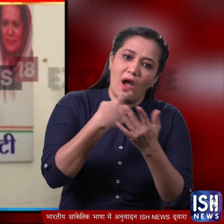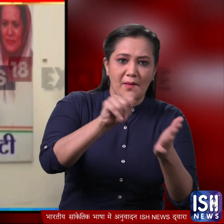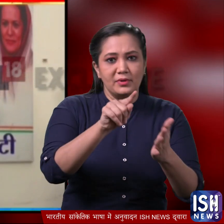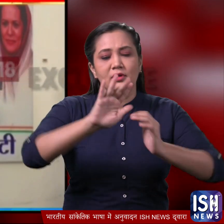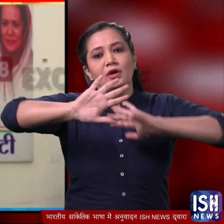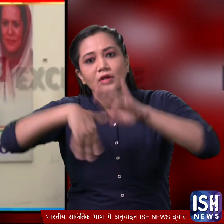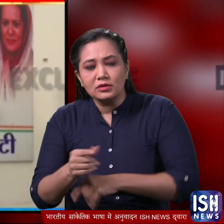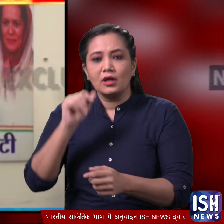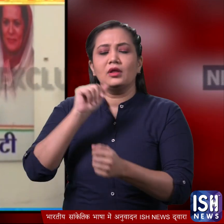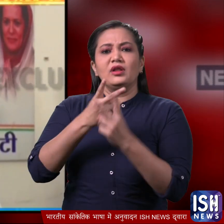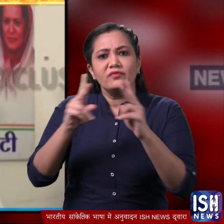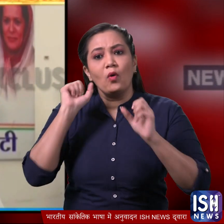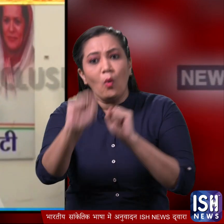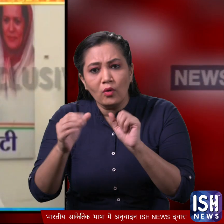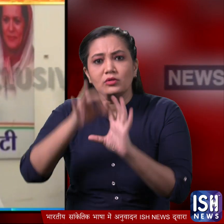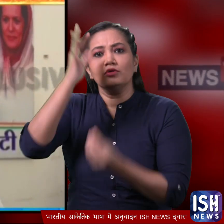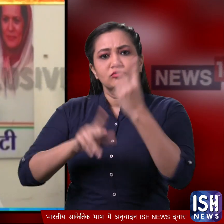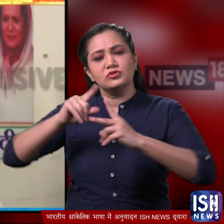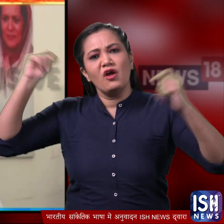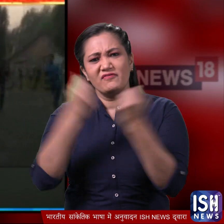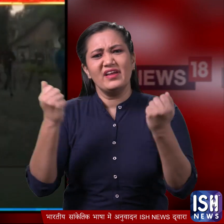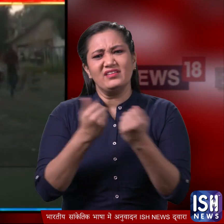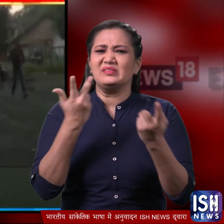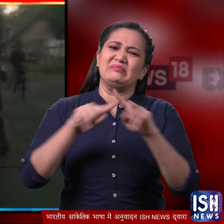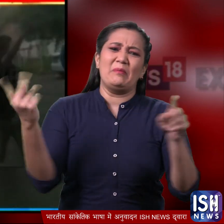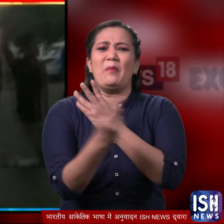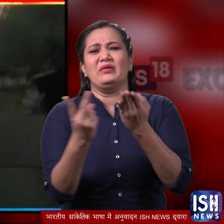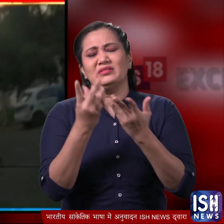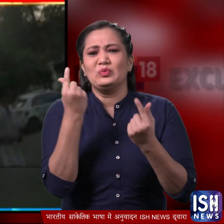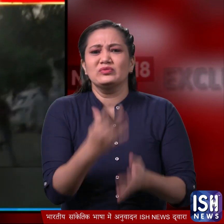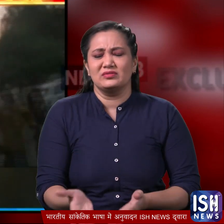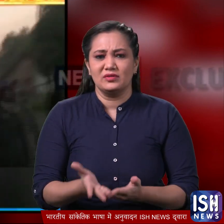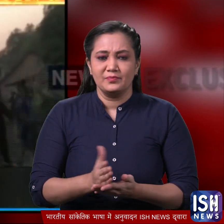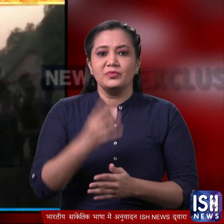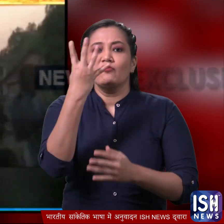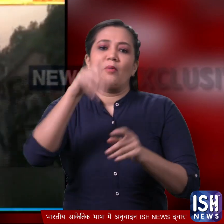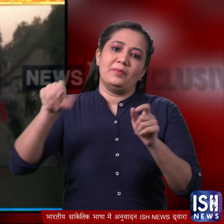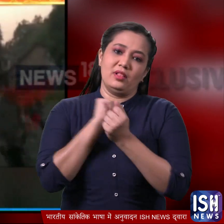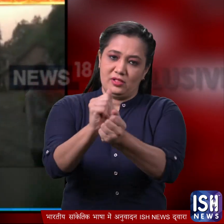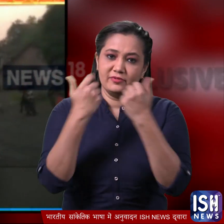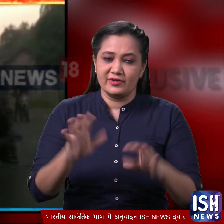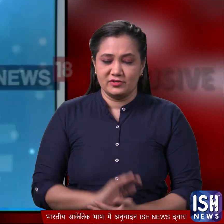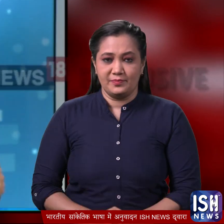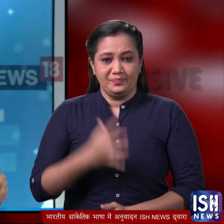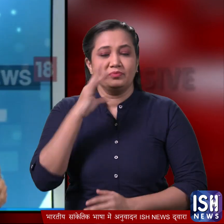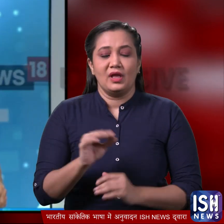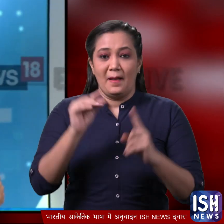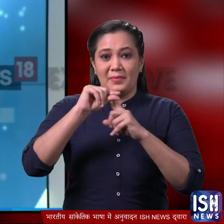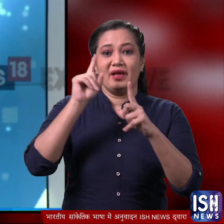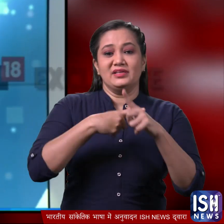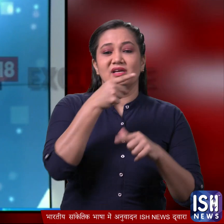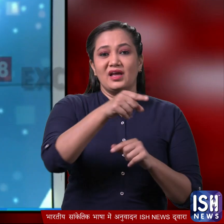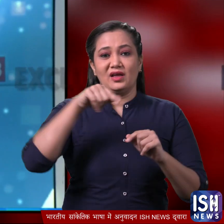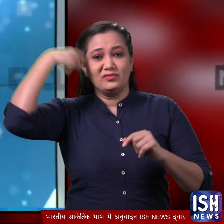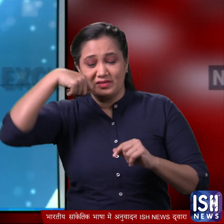है और दूसरी तरफ उरी से जुड़े संगठन इस तरह की गुंडागिरी करते हैं। बताया गया कि इस मामले में 4 लोगों को पुलिस ने गिरफ्तार कर लिया। सौभाग्य की एक बात है